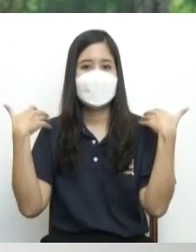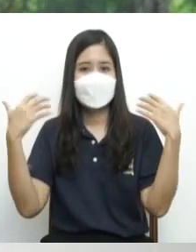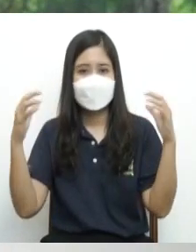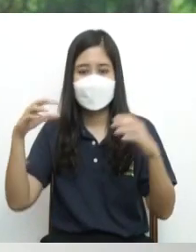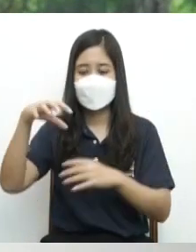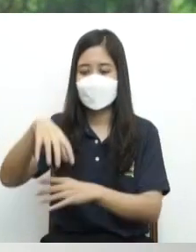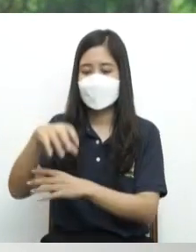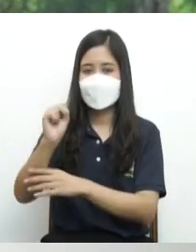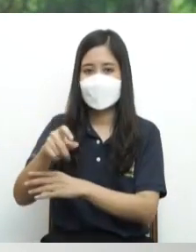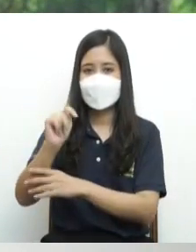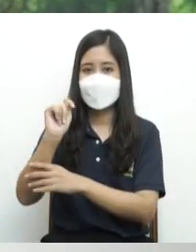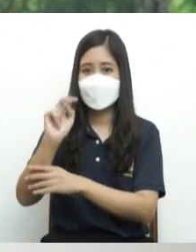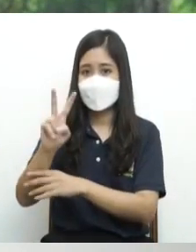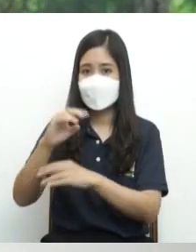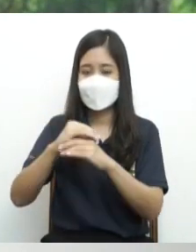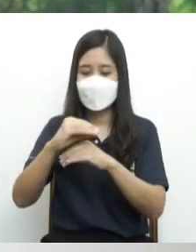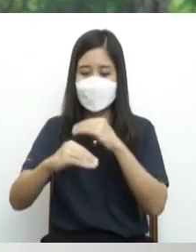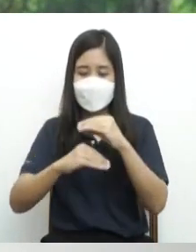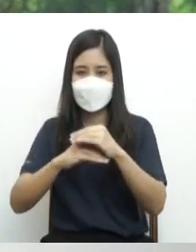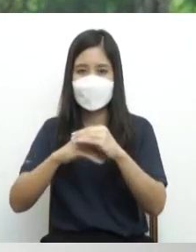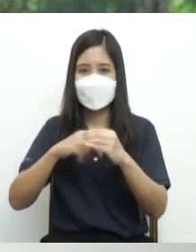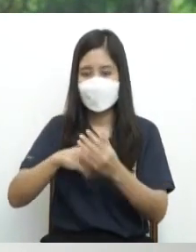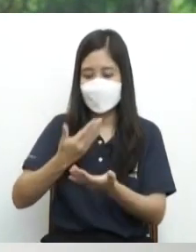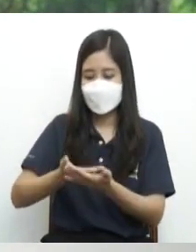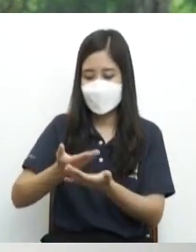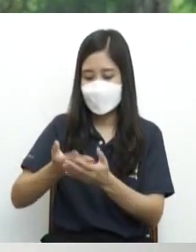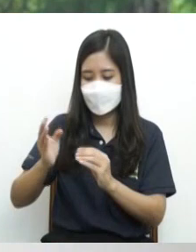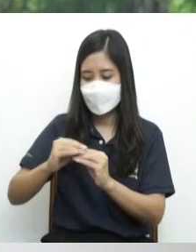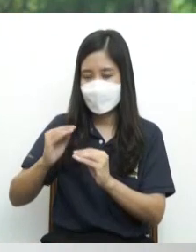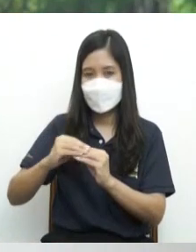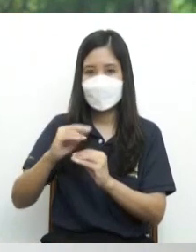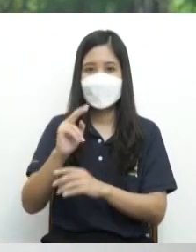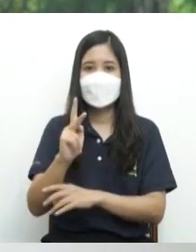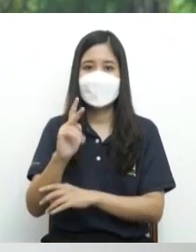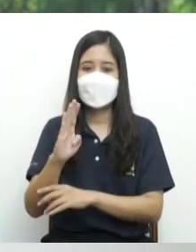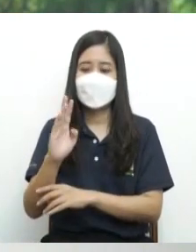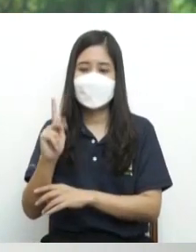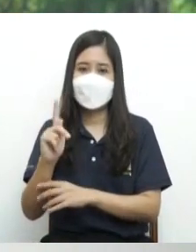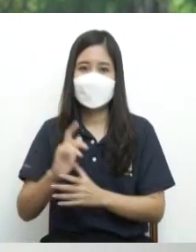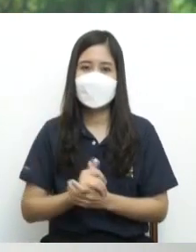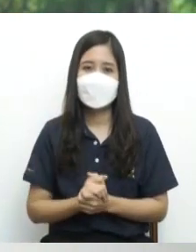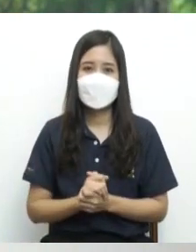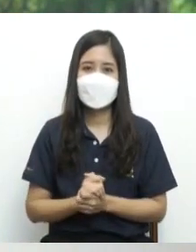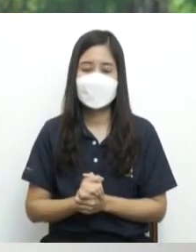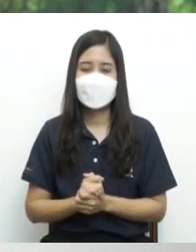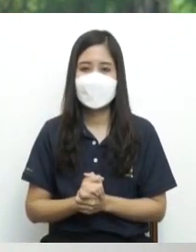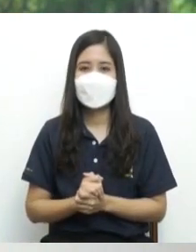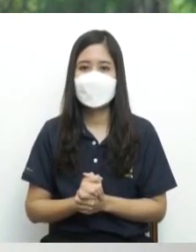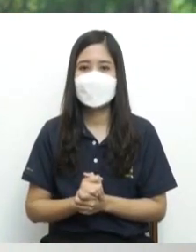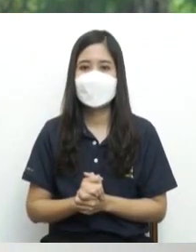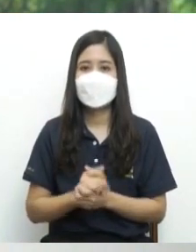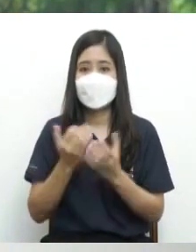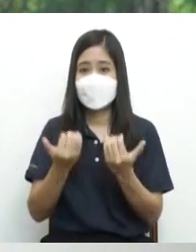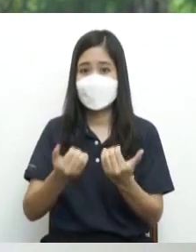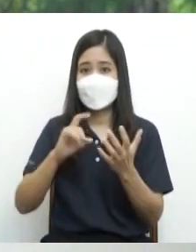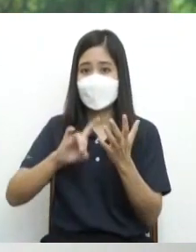การศึกษาขั้นพื้นฐานกับโครงการทวีค่าเงินออมสำหรับสมาชิกกบข.ในสังกัดสพท.ค่ะท่านผู้ชมทุกท่านคะมาจนถึงช่วงสุดท้ายของ